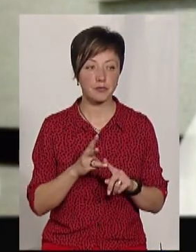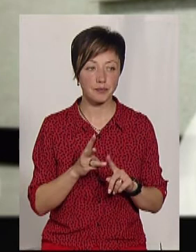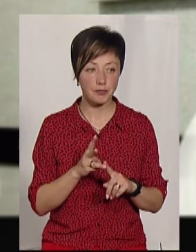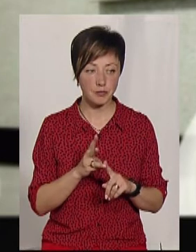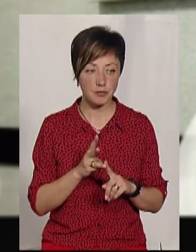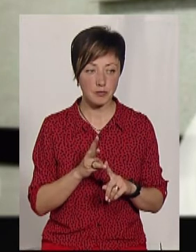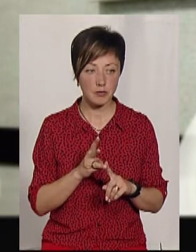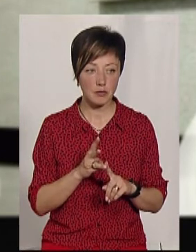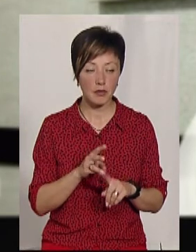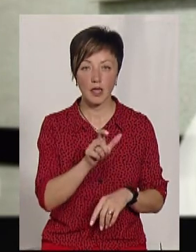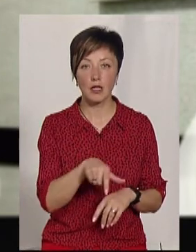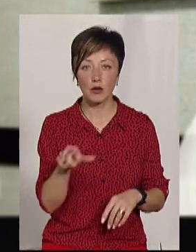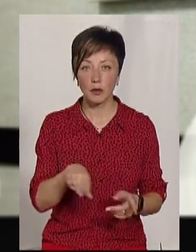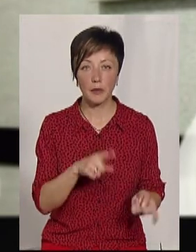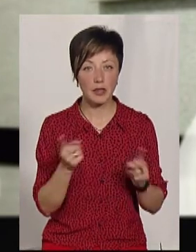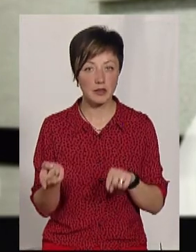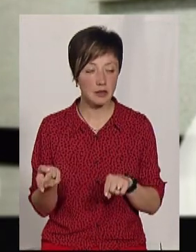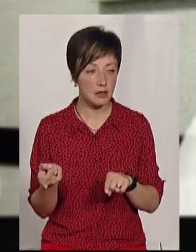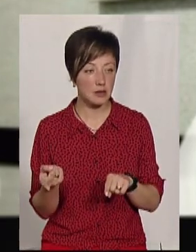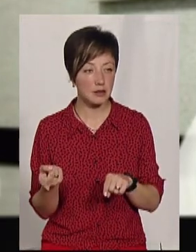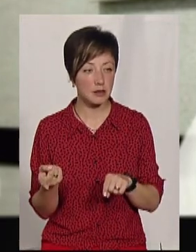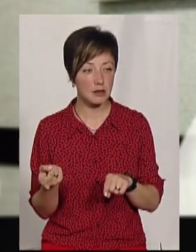По-третє, люди пересіли на